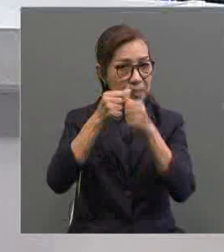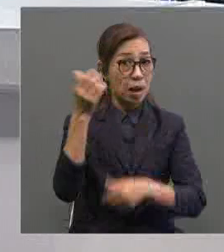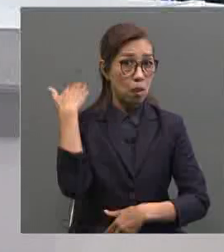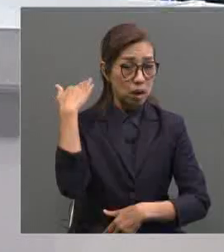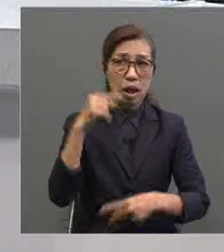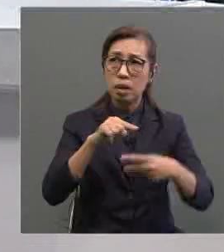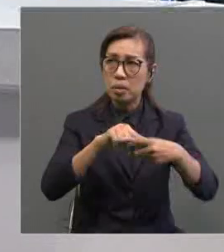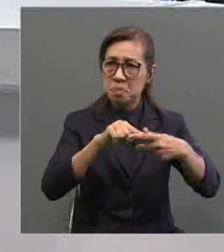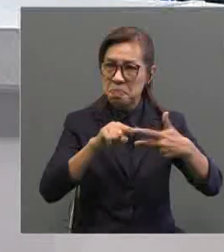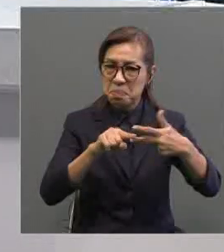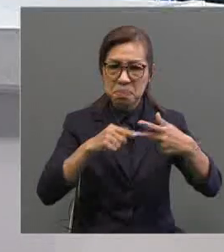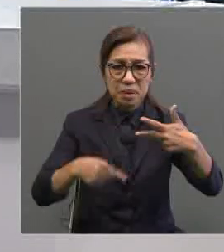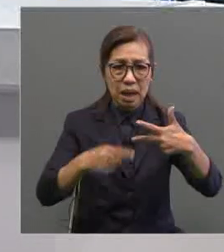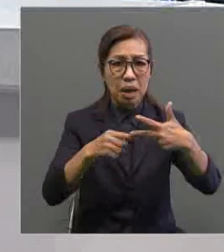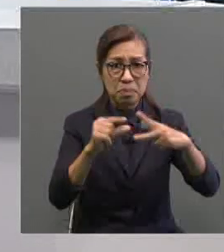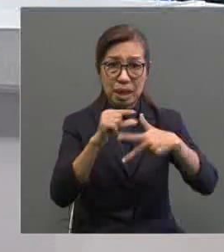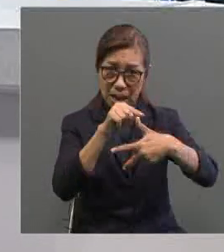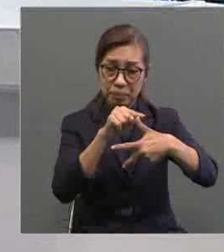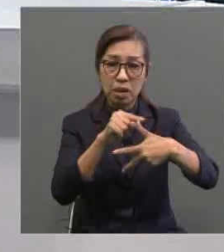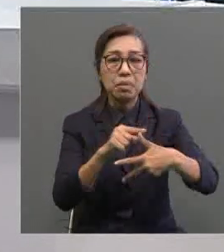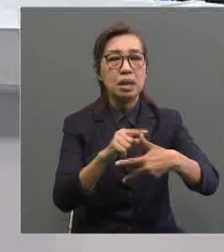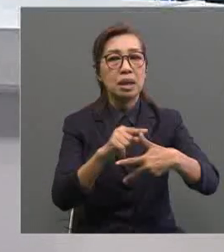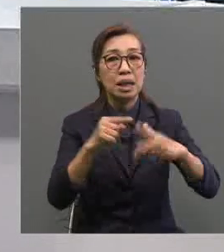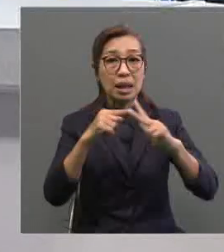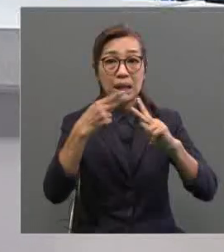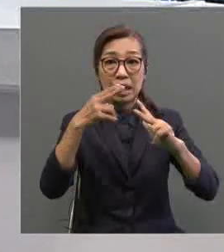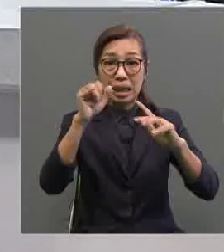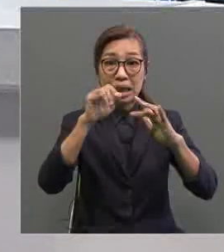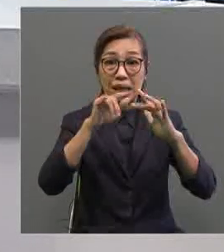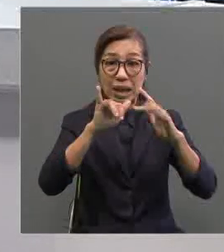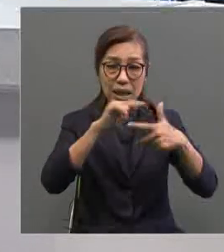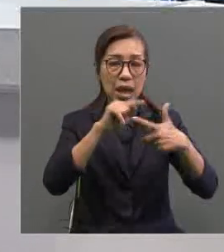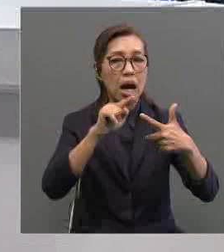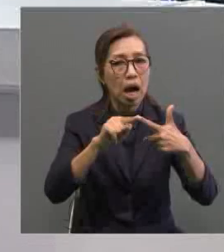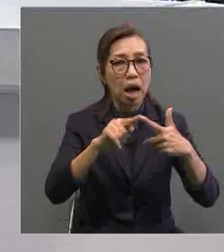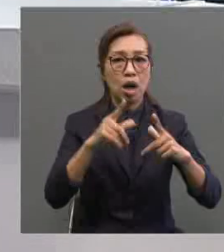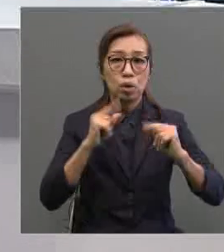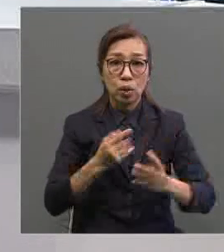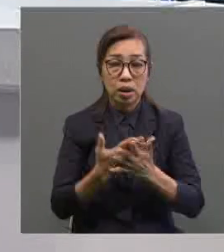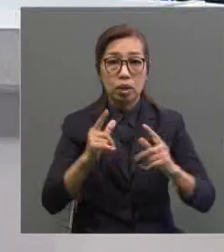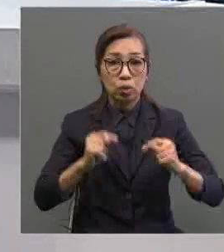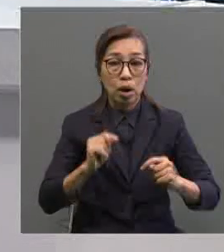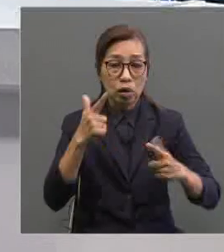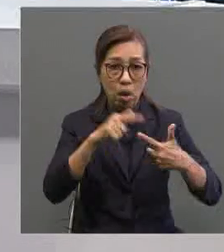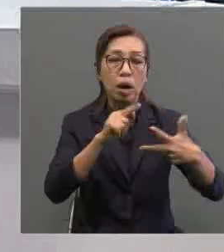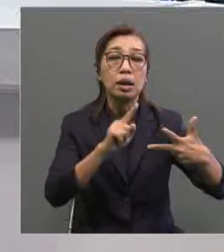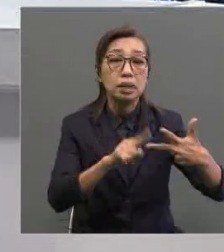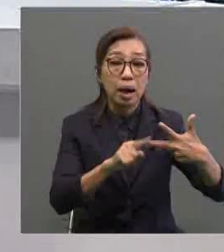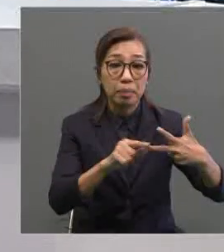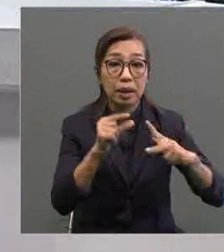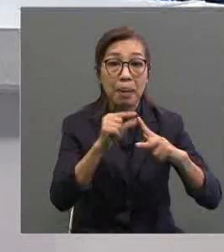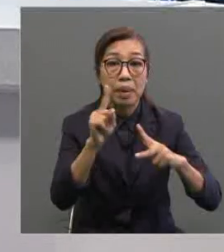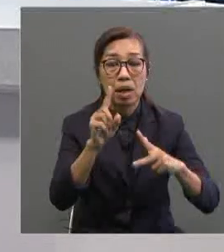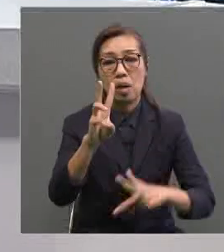เห็นใครบอกว่าก็มีอีกชื่อนึงก็แล้วกันให้มันดูแบบเขาเรียกว่าเรียกชื่อกันง่ายๆไม่ต้องตะขิดตะขวงใจก็คือ